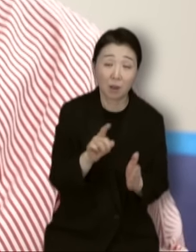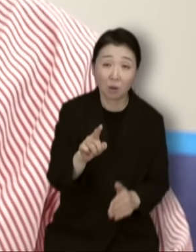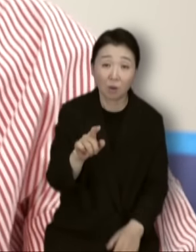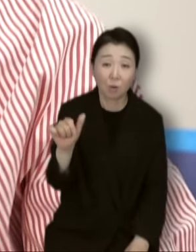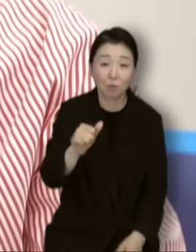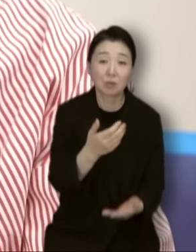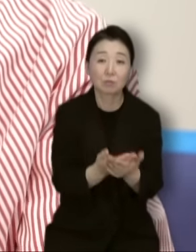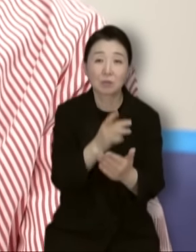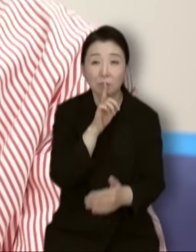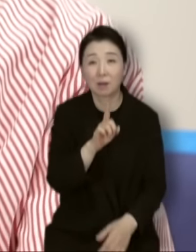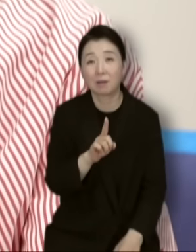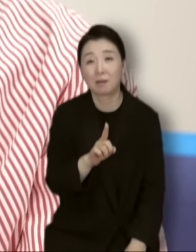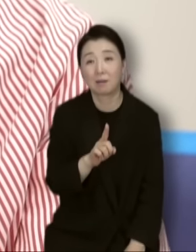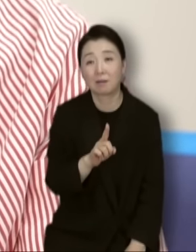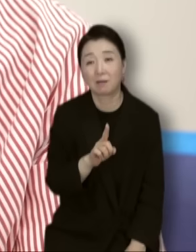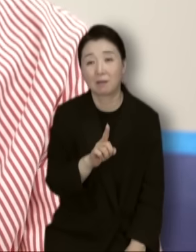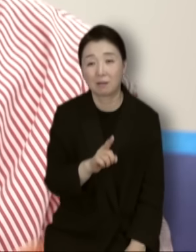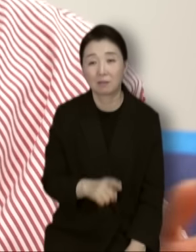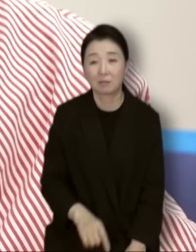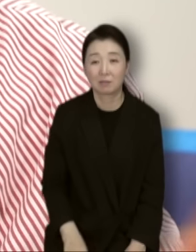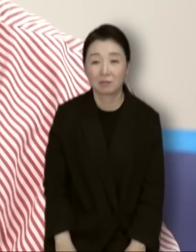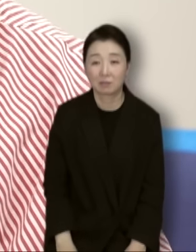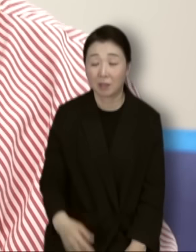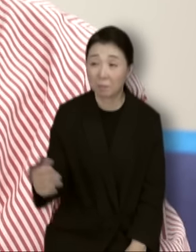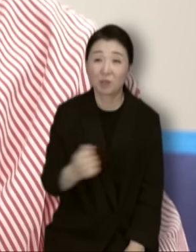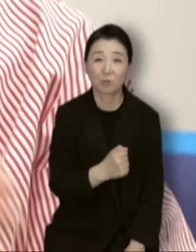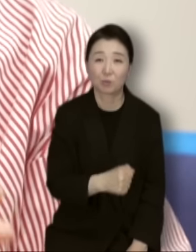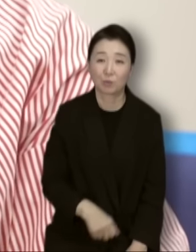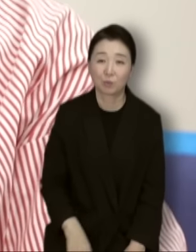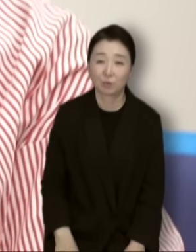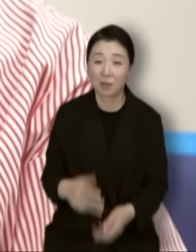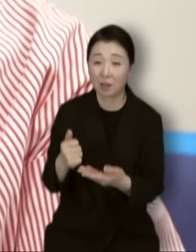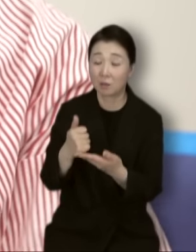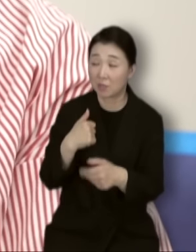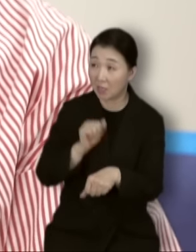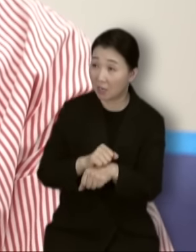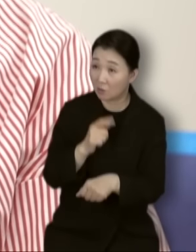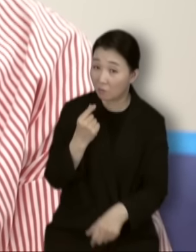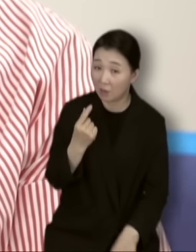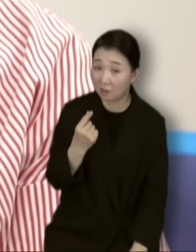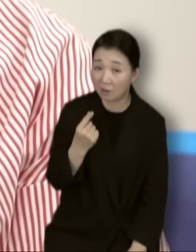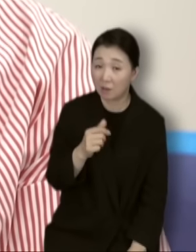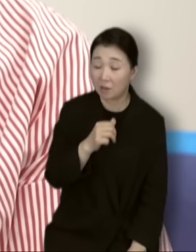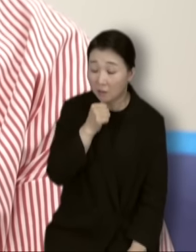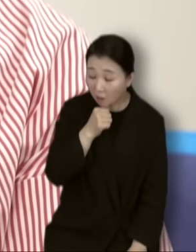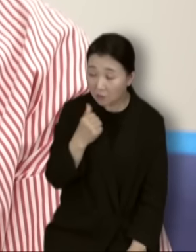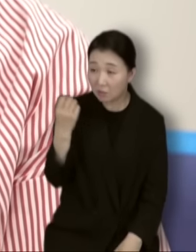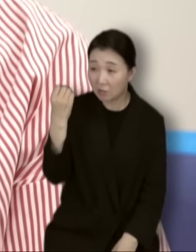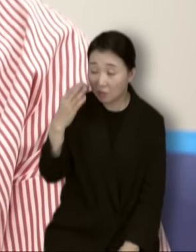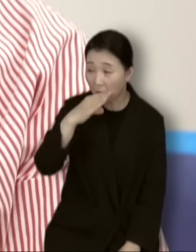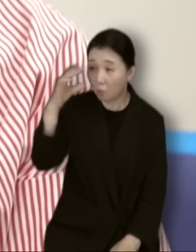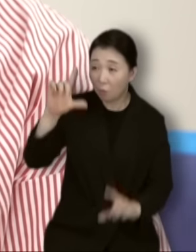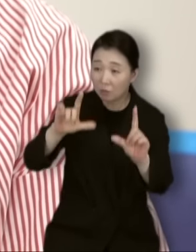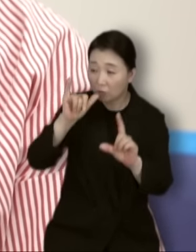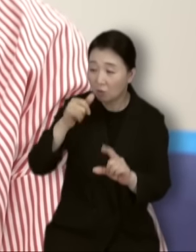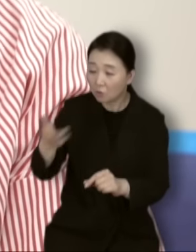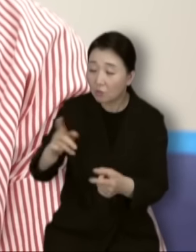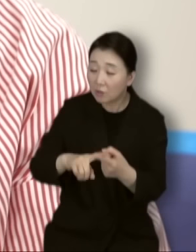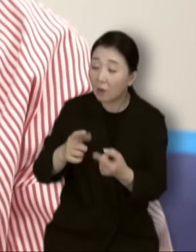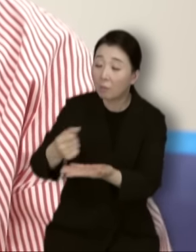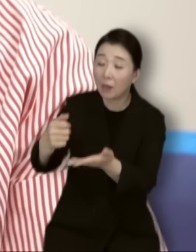이제 왔더니 5,000 원이라도 주세요 어 이랬었는데 뺏었어 그래서 내가 하나님 저 잘했죠 거지는 기본